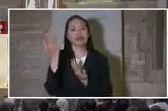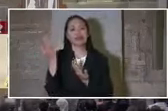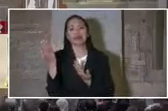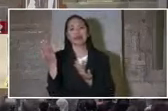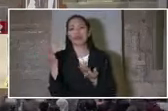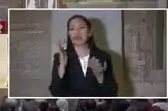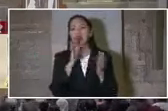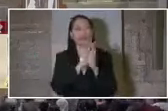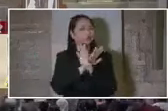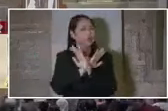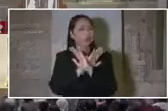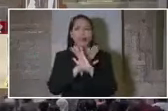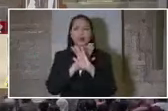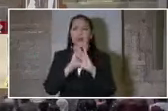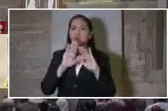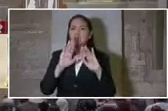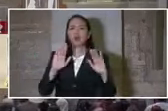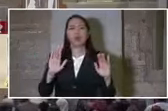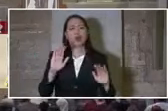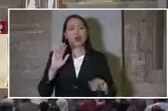huwag mong